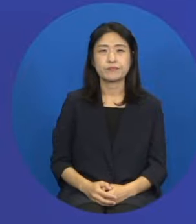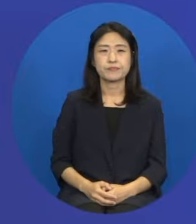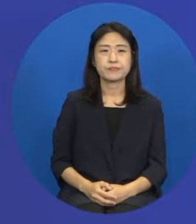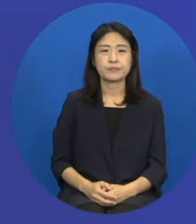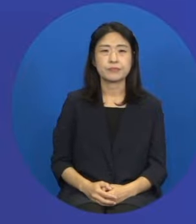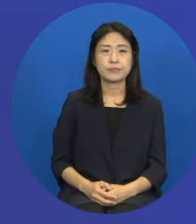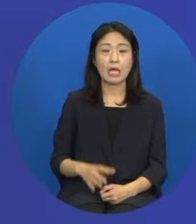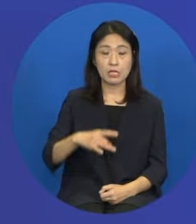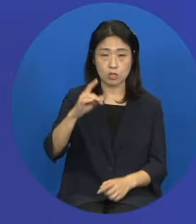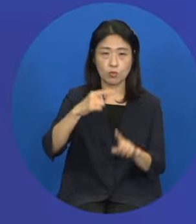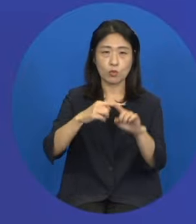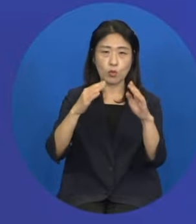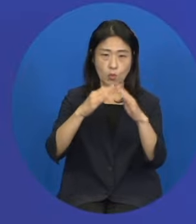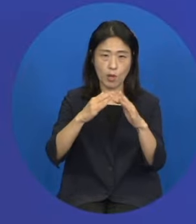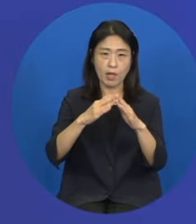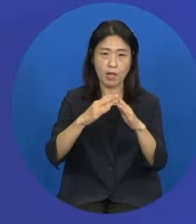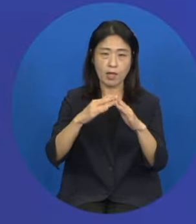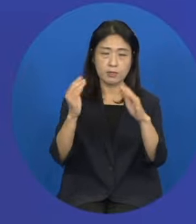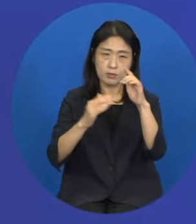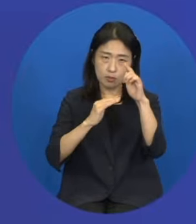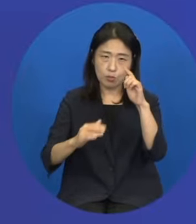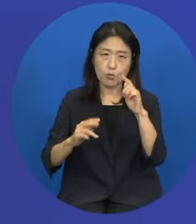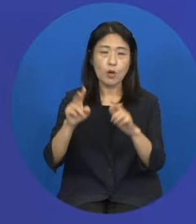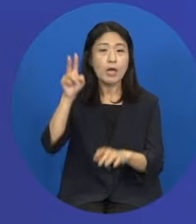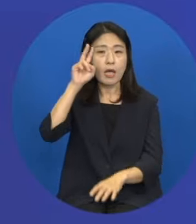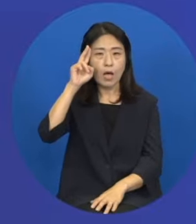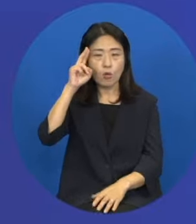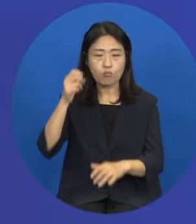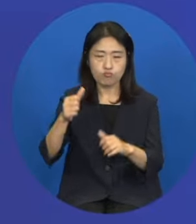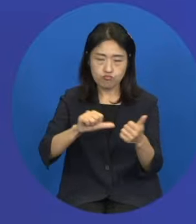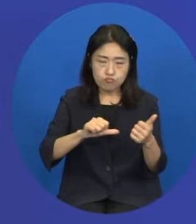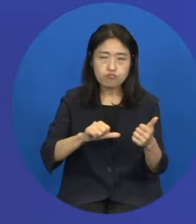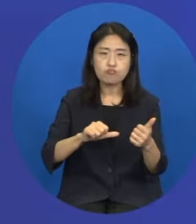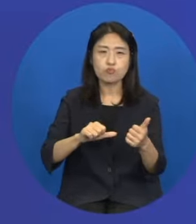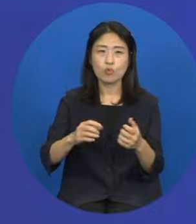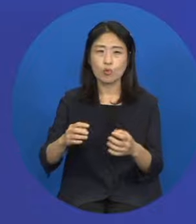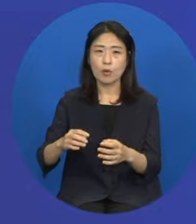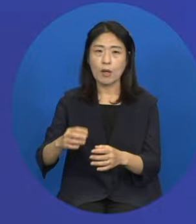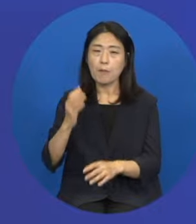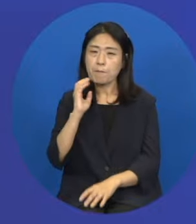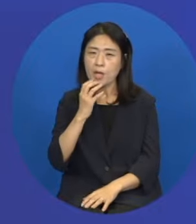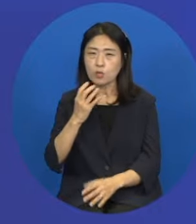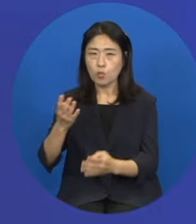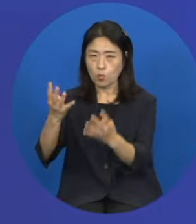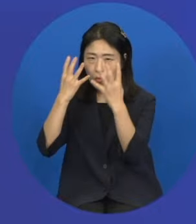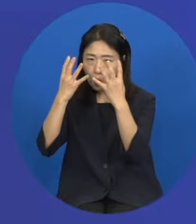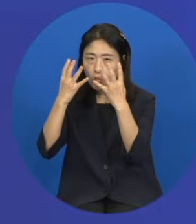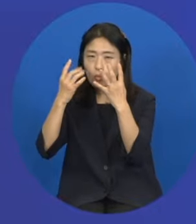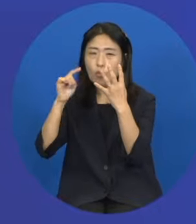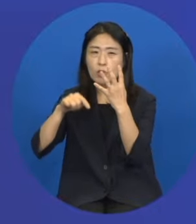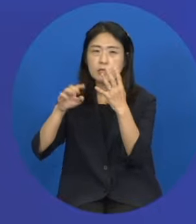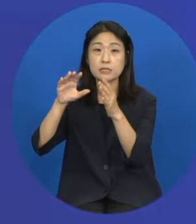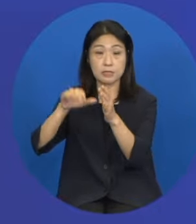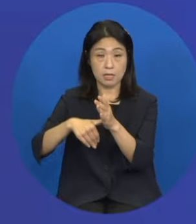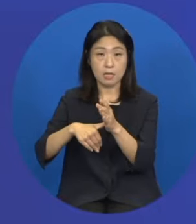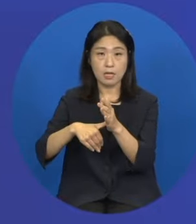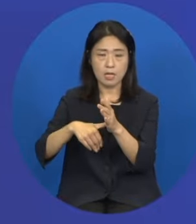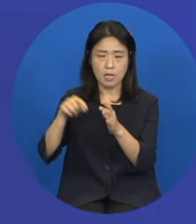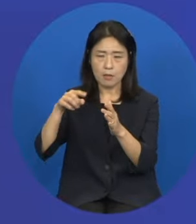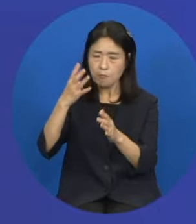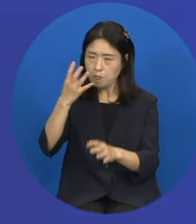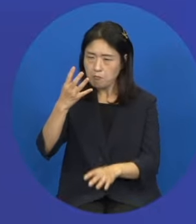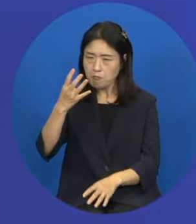초대교회 성도들이 야고보가 죽고 베드로가 갇혔을 때 그들은 감옥 구출 위원회를 조직하지 않았습니다.